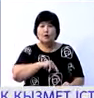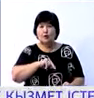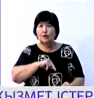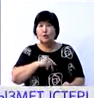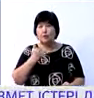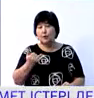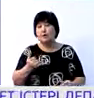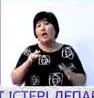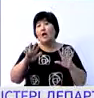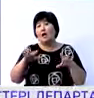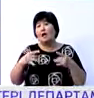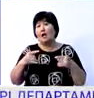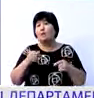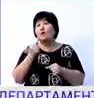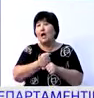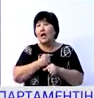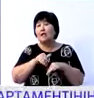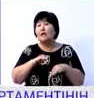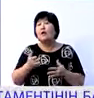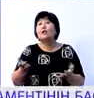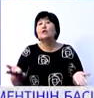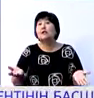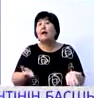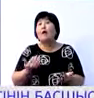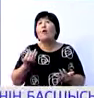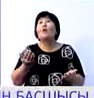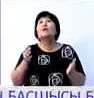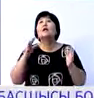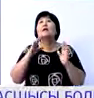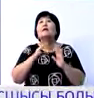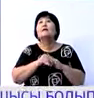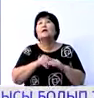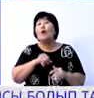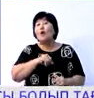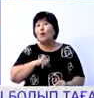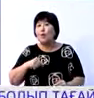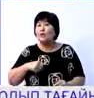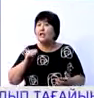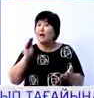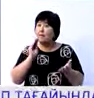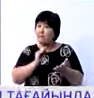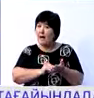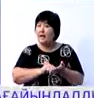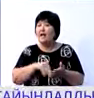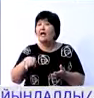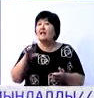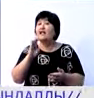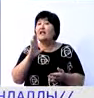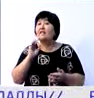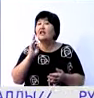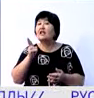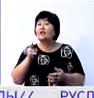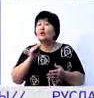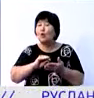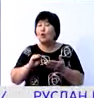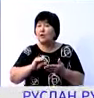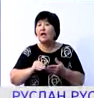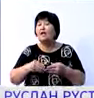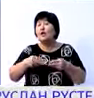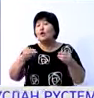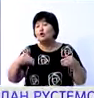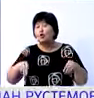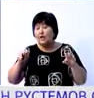компьютер атқаратын болады. Ол жерде қалай? Оның ішінде өзі бағалайтын, дневникті толтыратын, журналдың бәрін толтыратын,